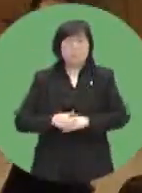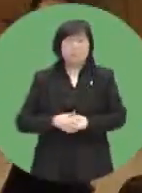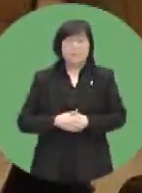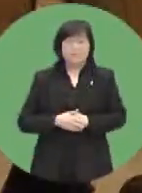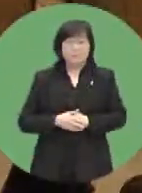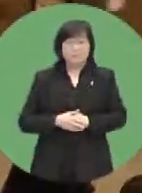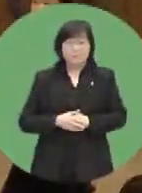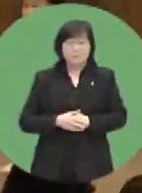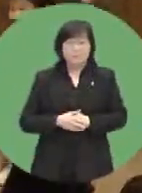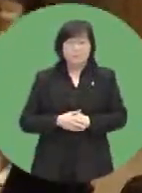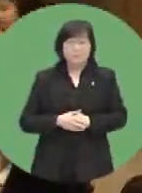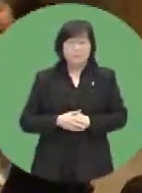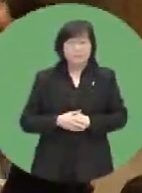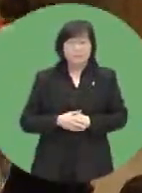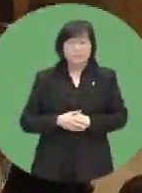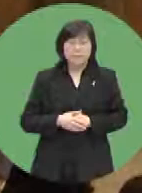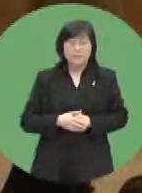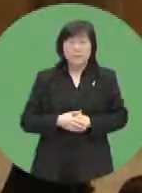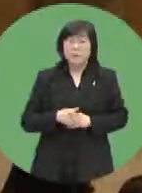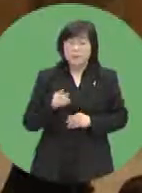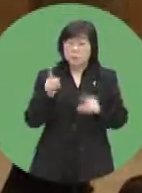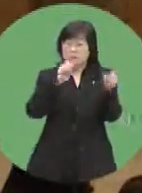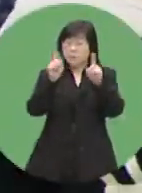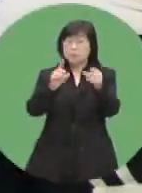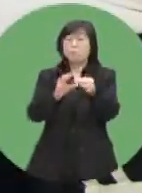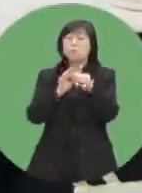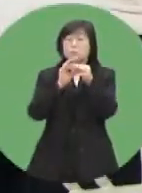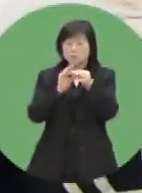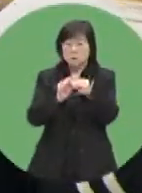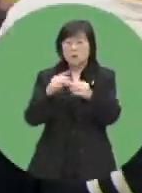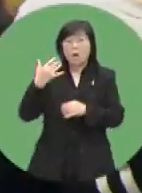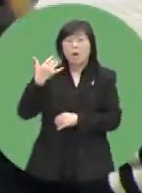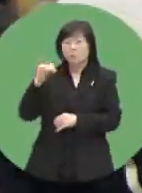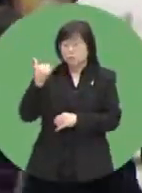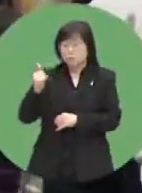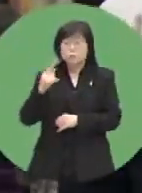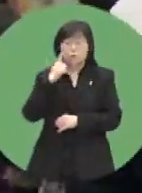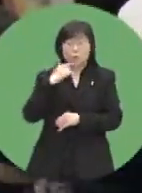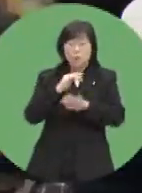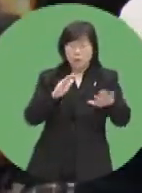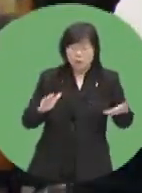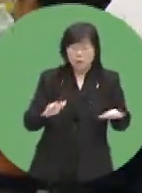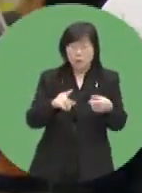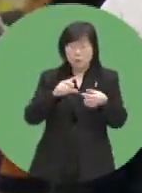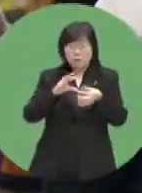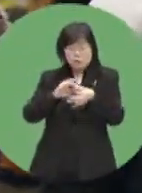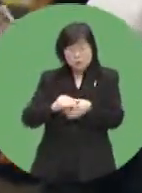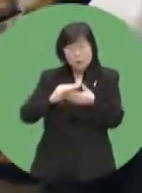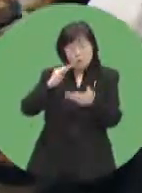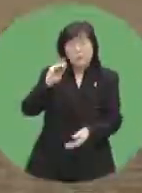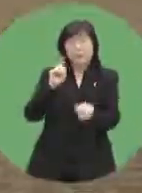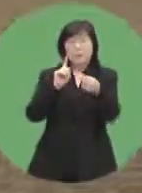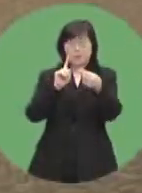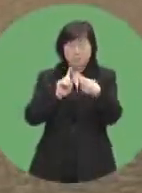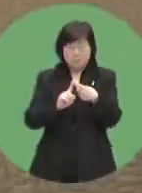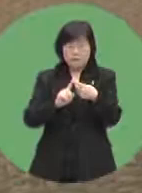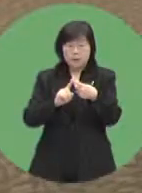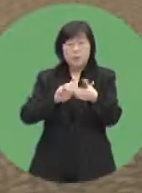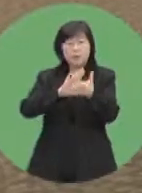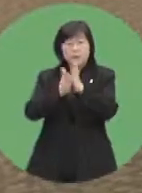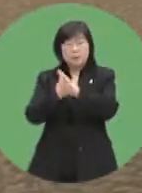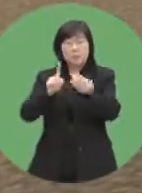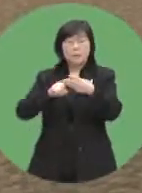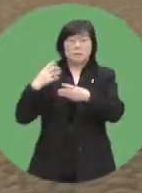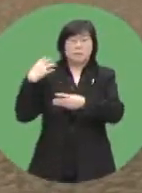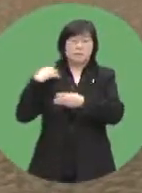。これはイベントを通して夫婦や親子の絆をより深めてもらおうと県が